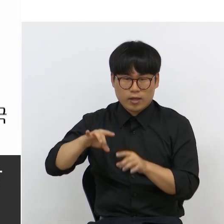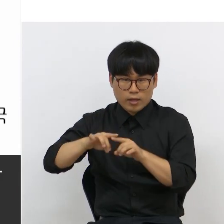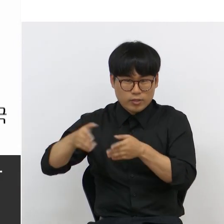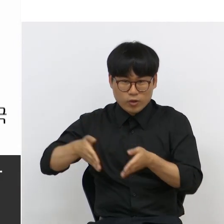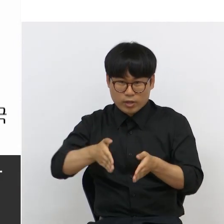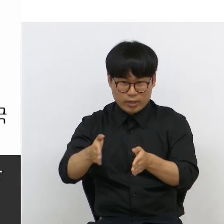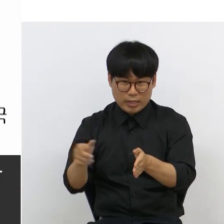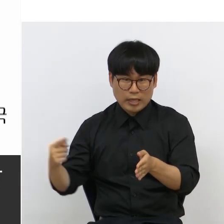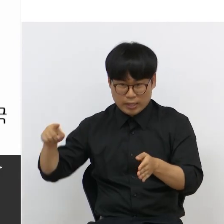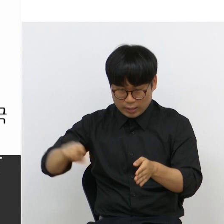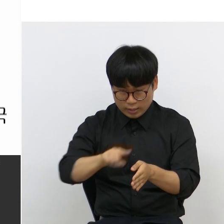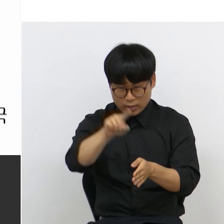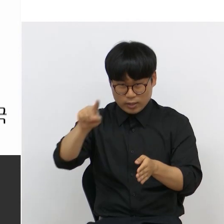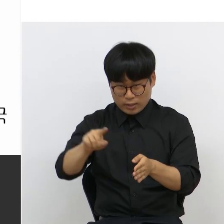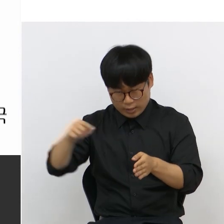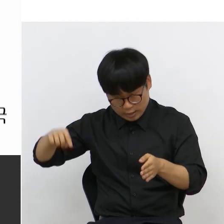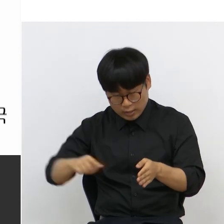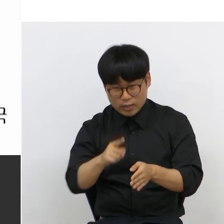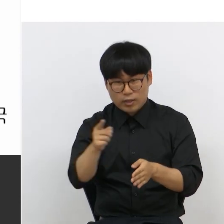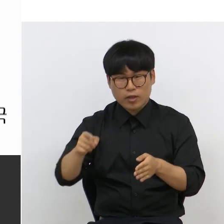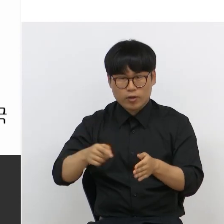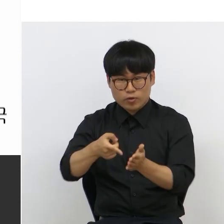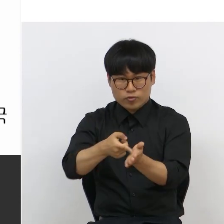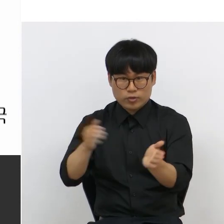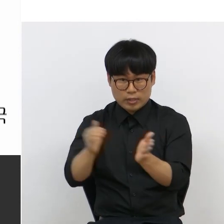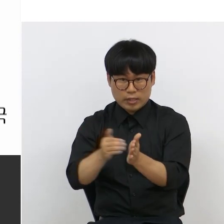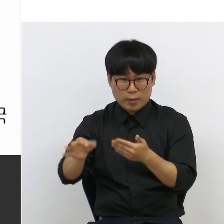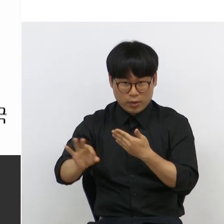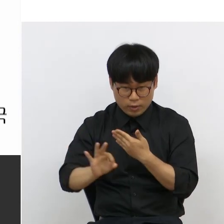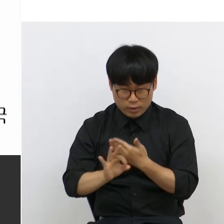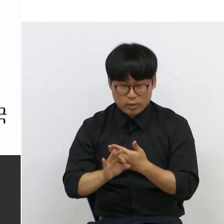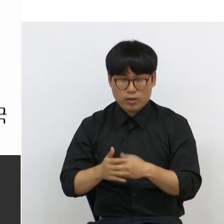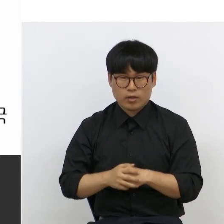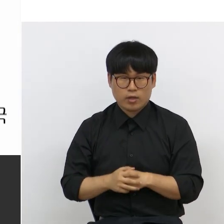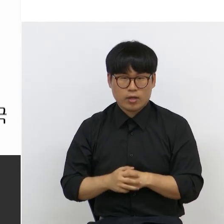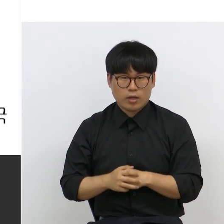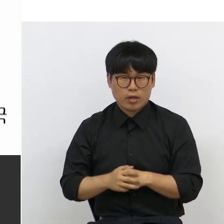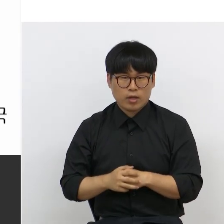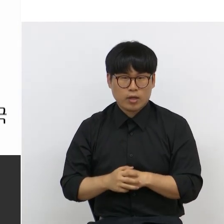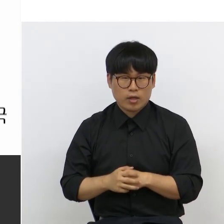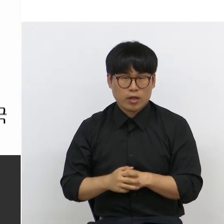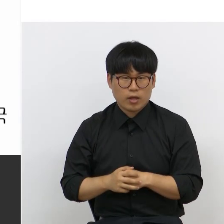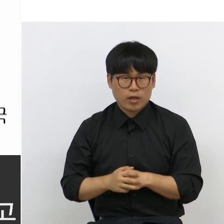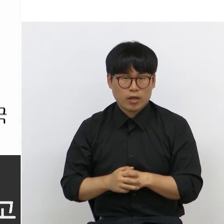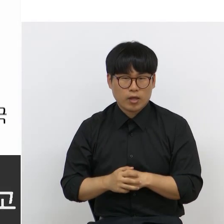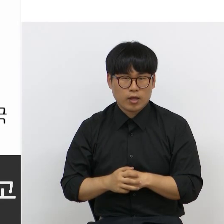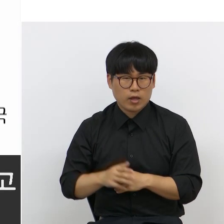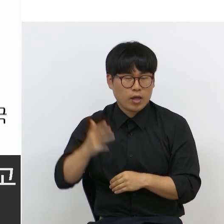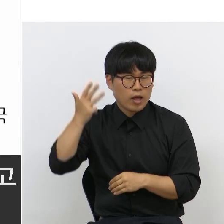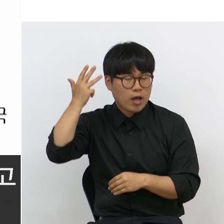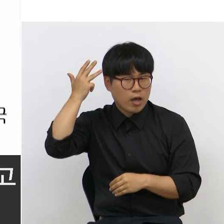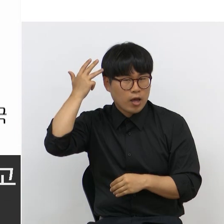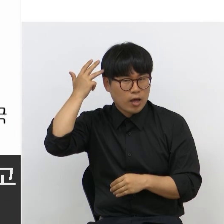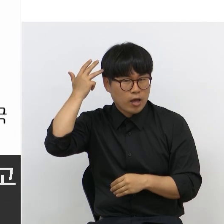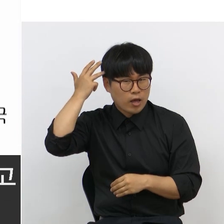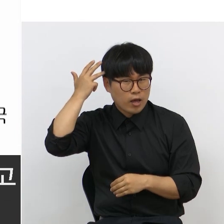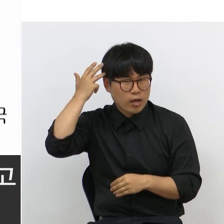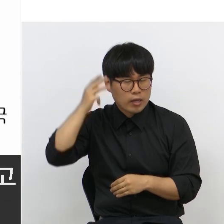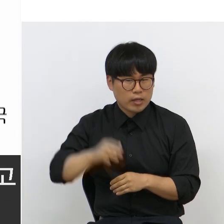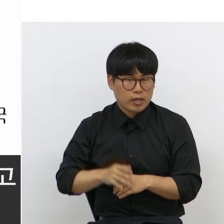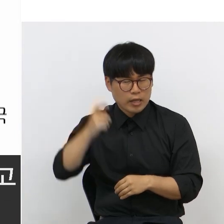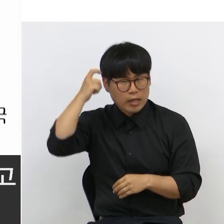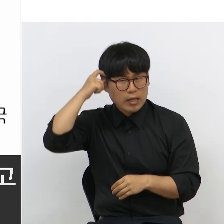남아 있는 유모 세포는 이제 건너뛰고 그러니까 그 와우 안에 있는 세포는 건너뛰고 신경을